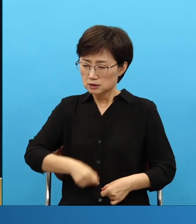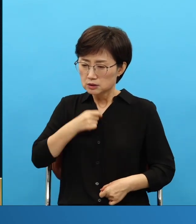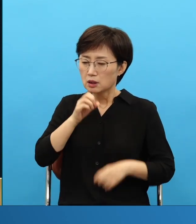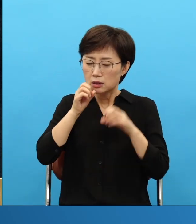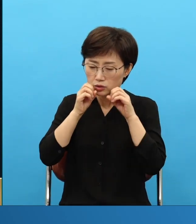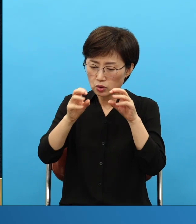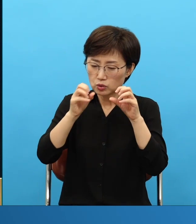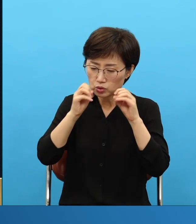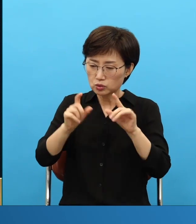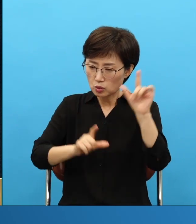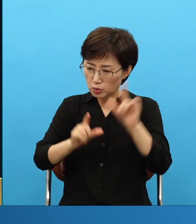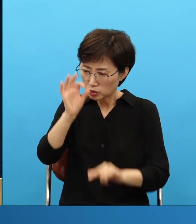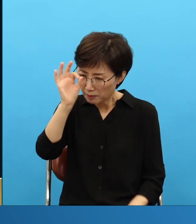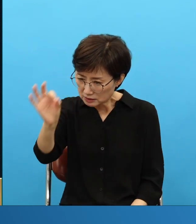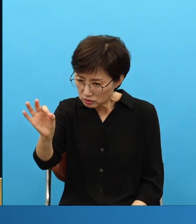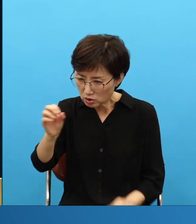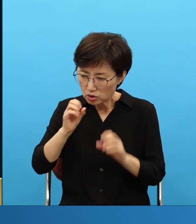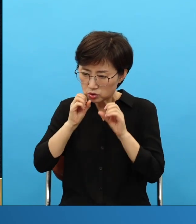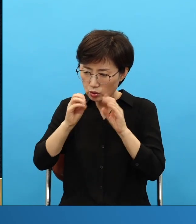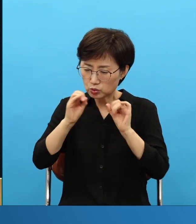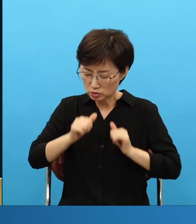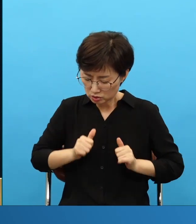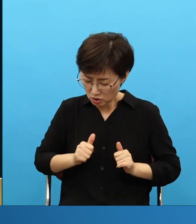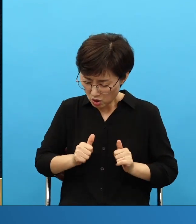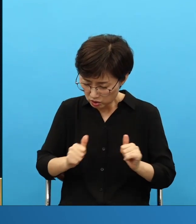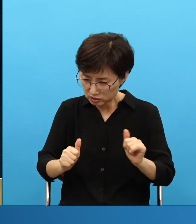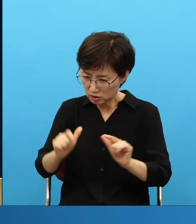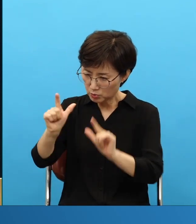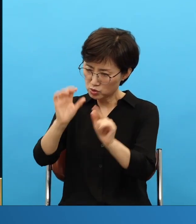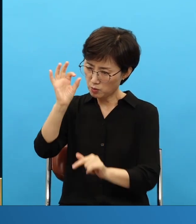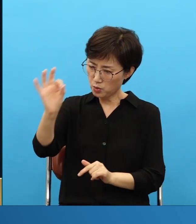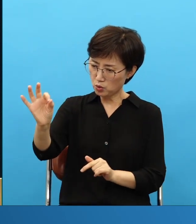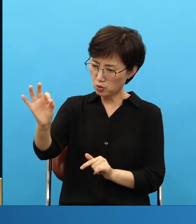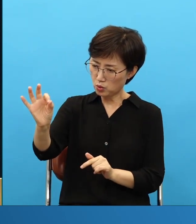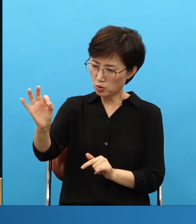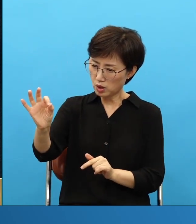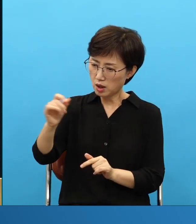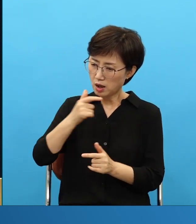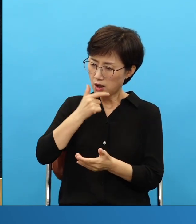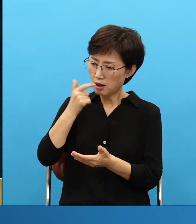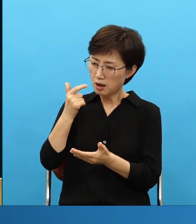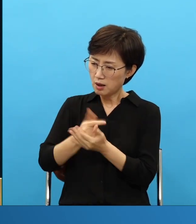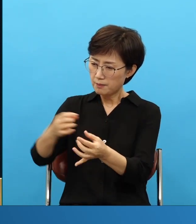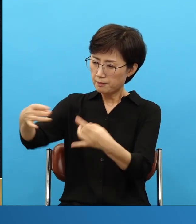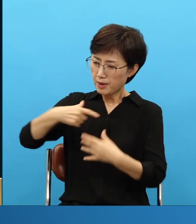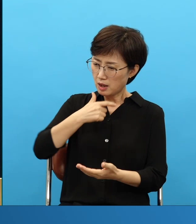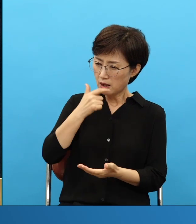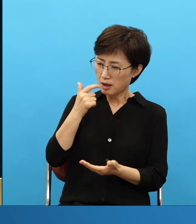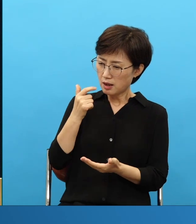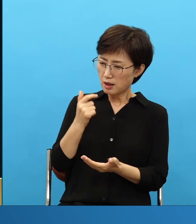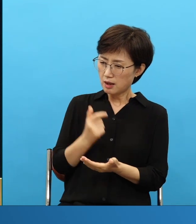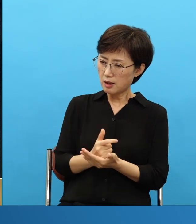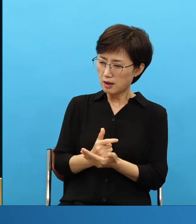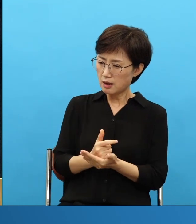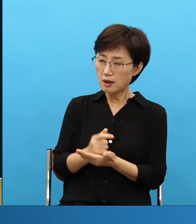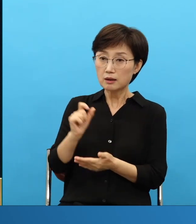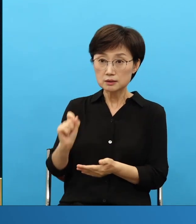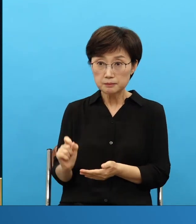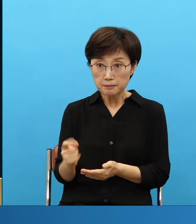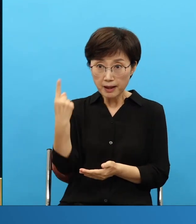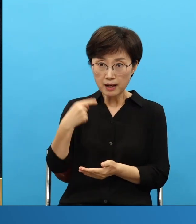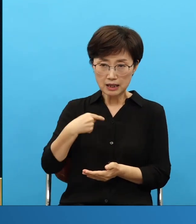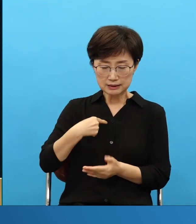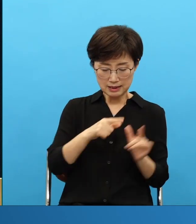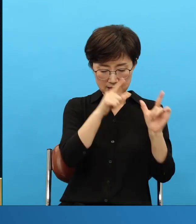조용히 충격 먹었어요. And it was a very quiet shock that I incurred. 그게 지게 딱 내 인생 바꿔버린 거죠. And that really took place and took seed in my heart